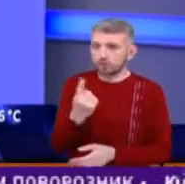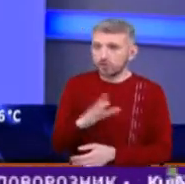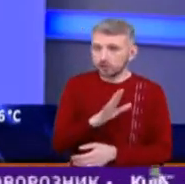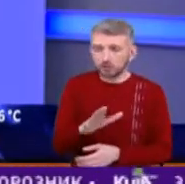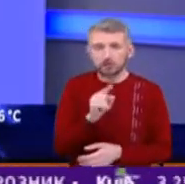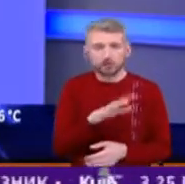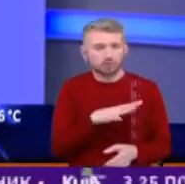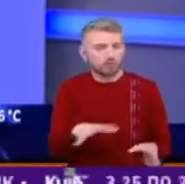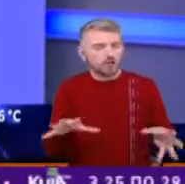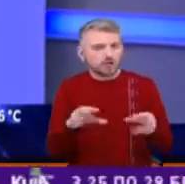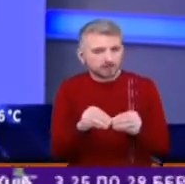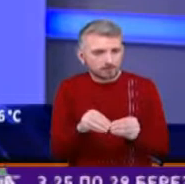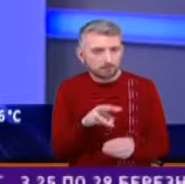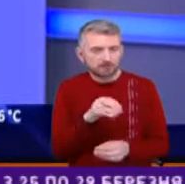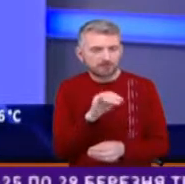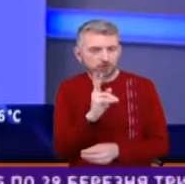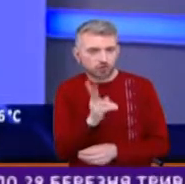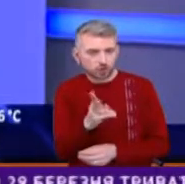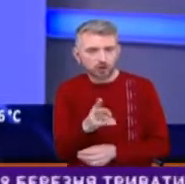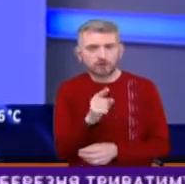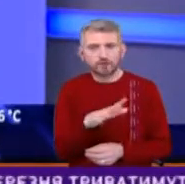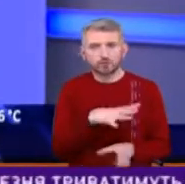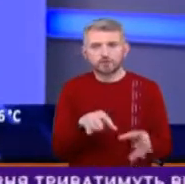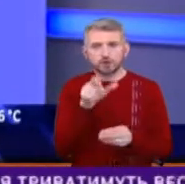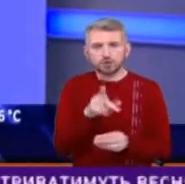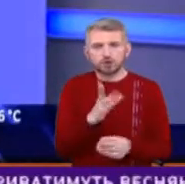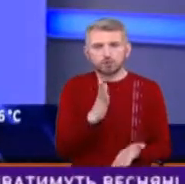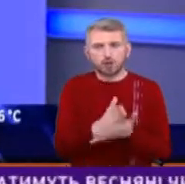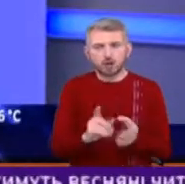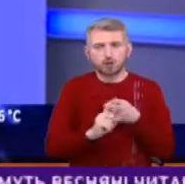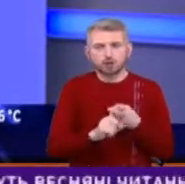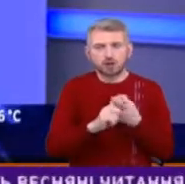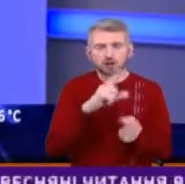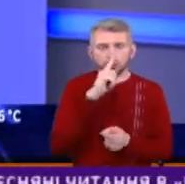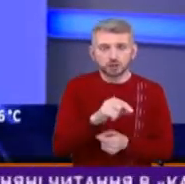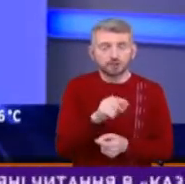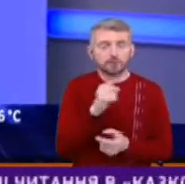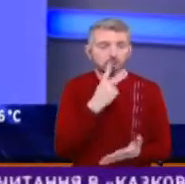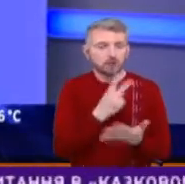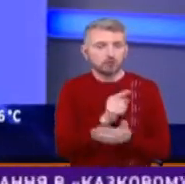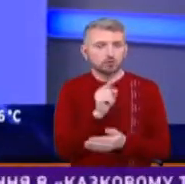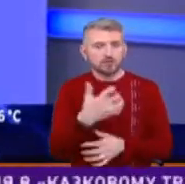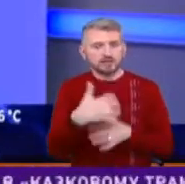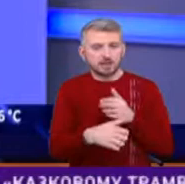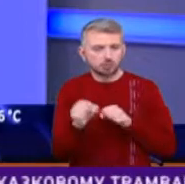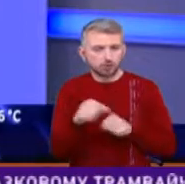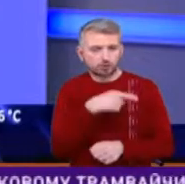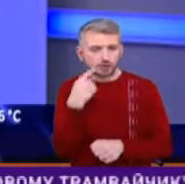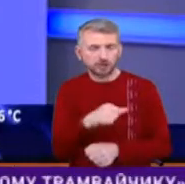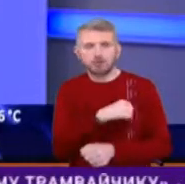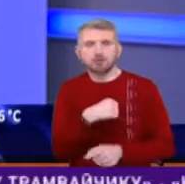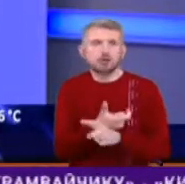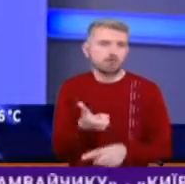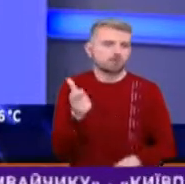він був з Медведчуком, він був з людиною, яка абсолютно має контакт з Путіним. Тобто він показав, що він серед проросійських і найбільш